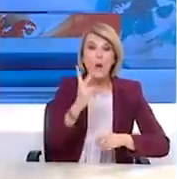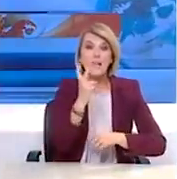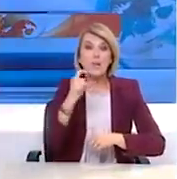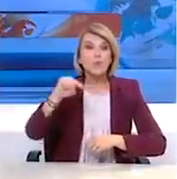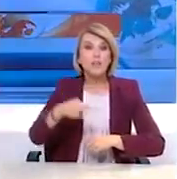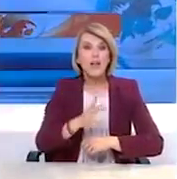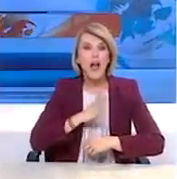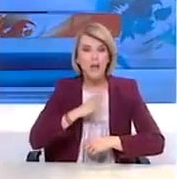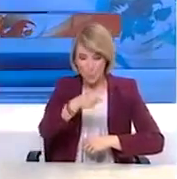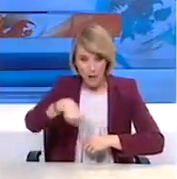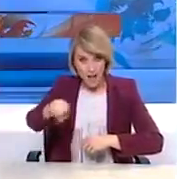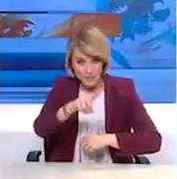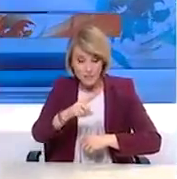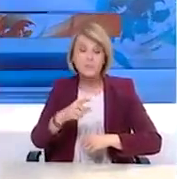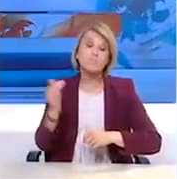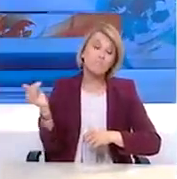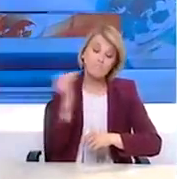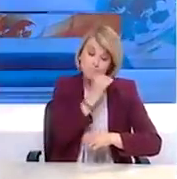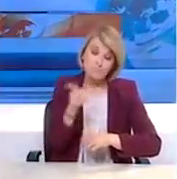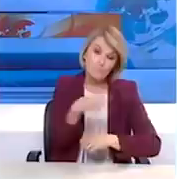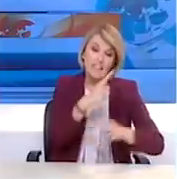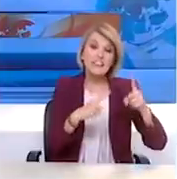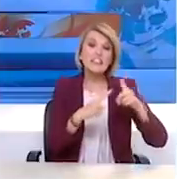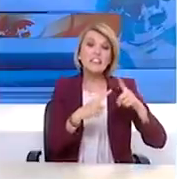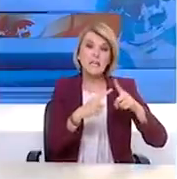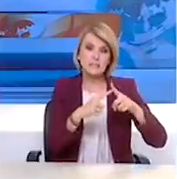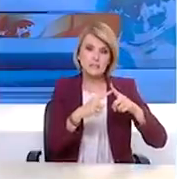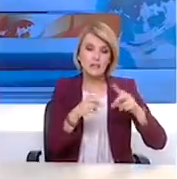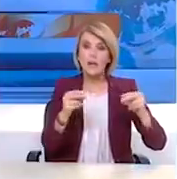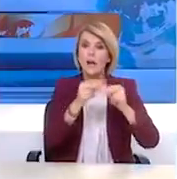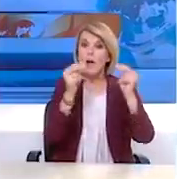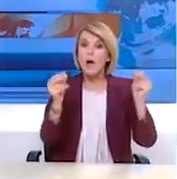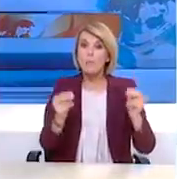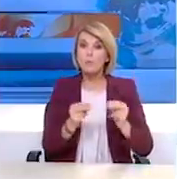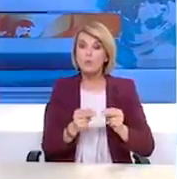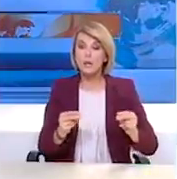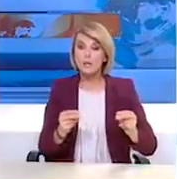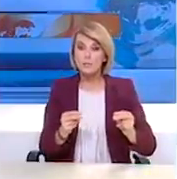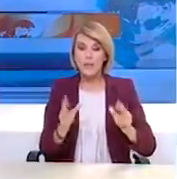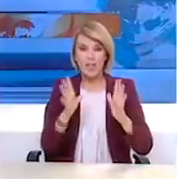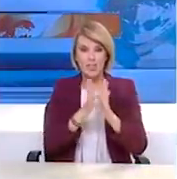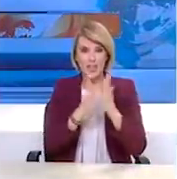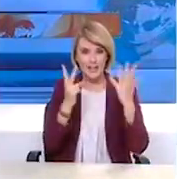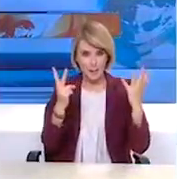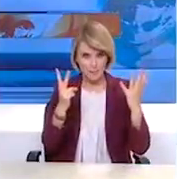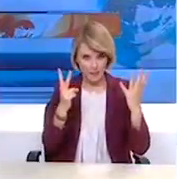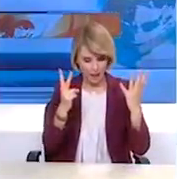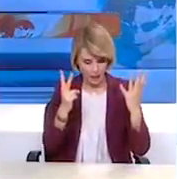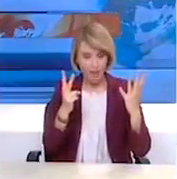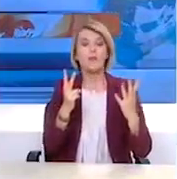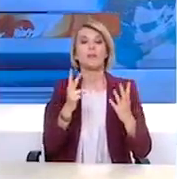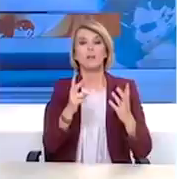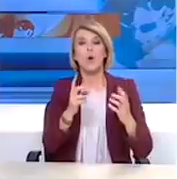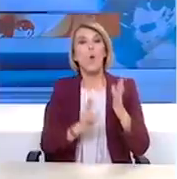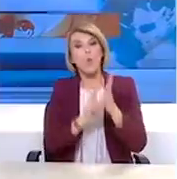επαφές. Το αποτέλεσμα ήταν χτες, ενημερωθήκαμε ότι στα 17 πρώτα κρούσματα 12 είχαν